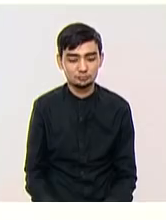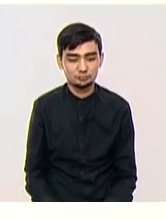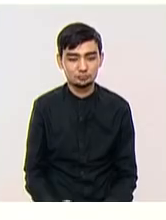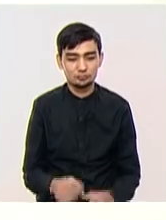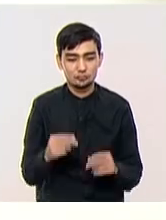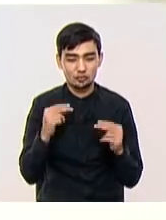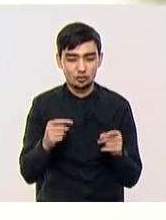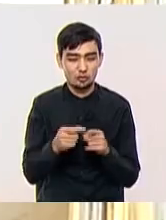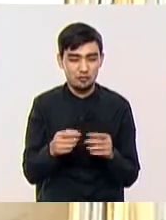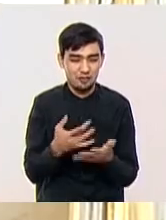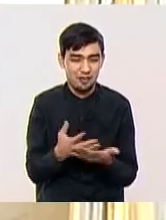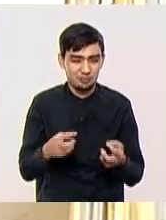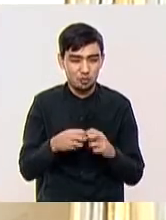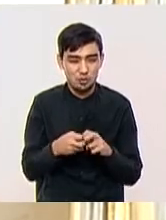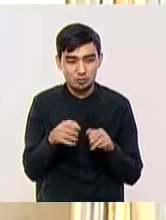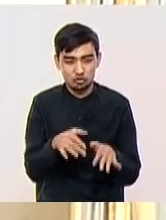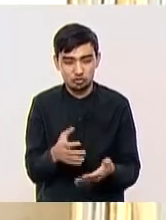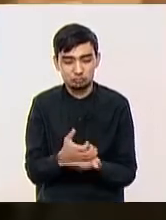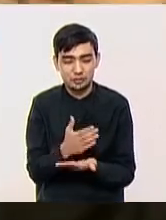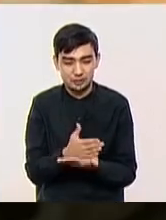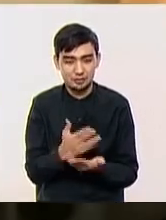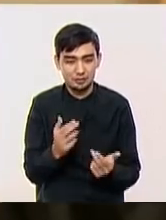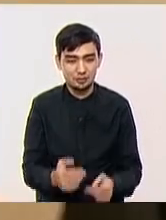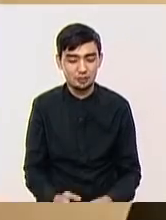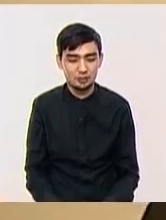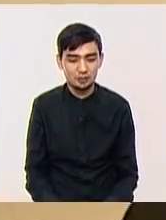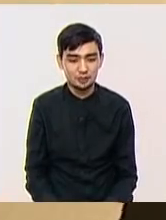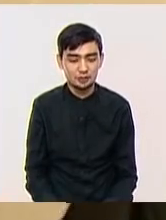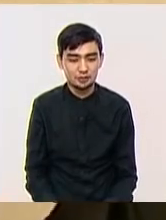Сөздің шыны керек көтерген көп мәселе шешімін тапты.